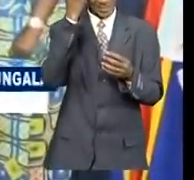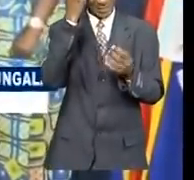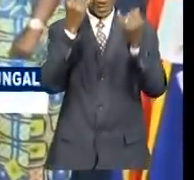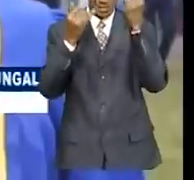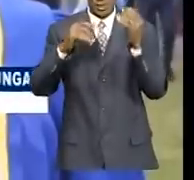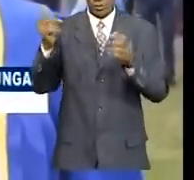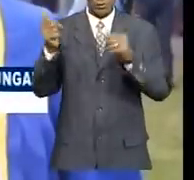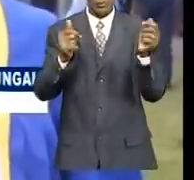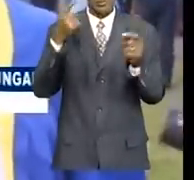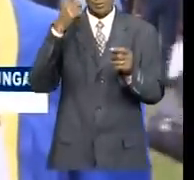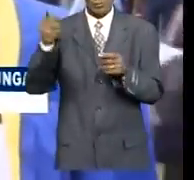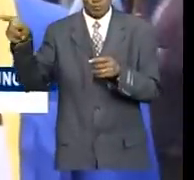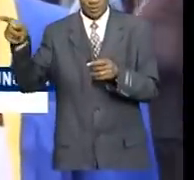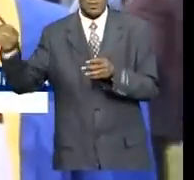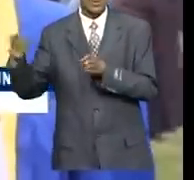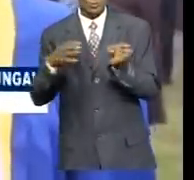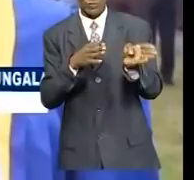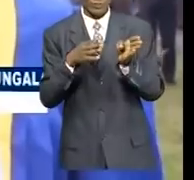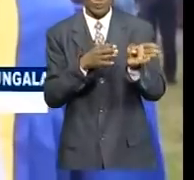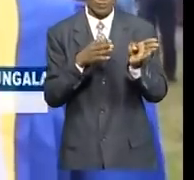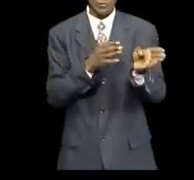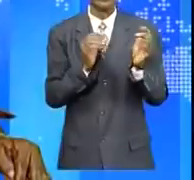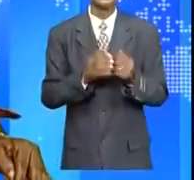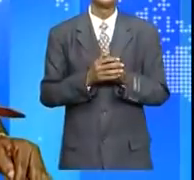développer les mêmes sujets que nous avons pu exposer aujourd'hui en termes de thèse.